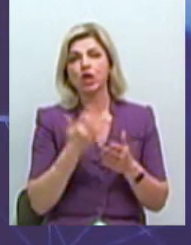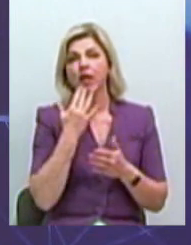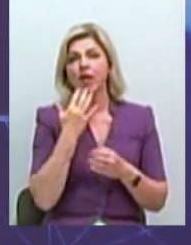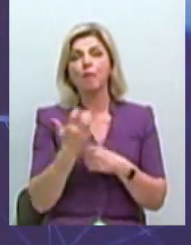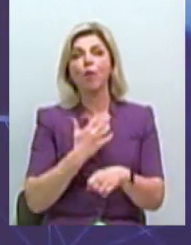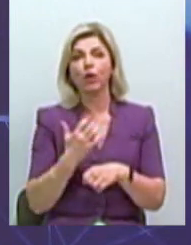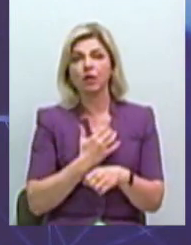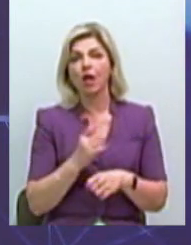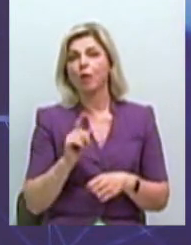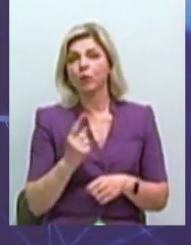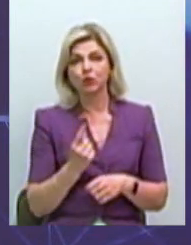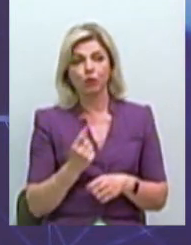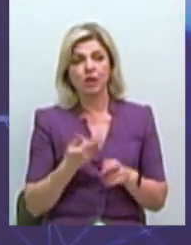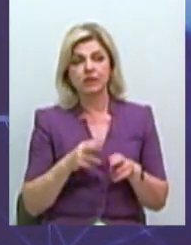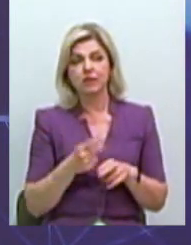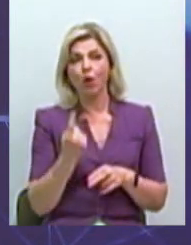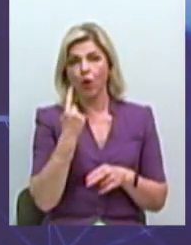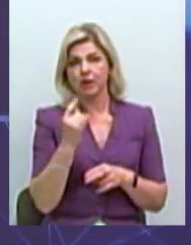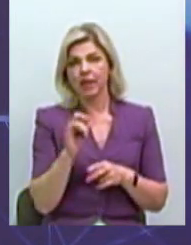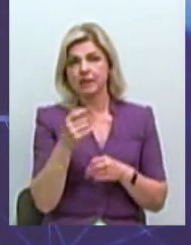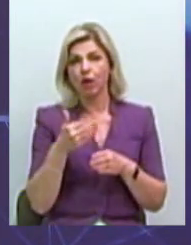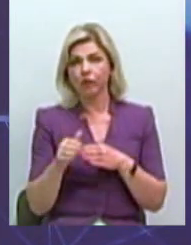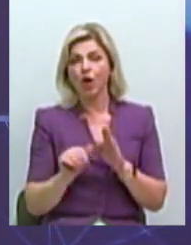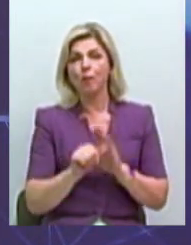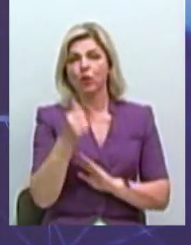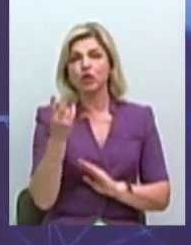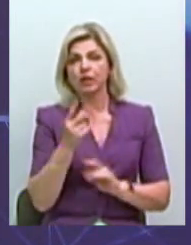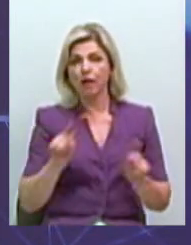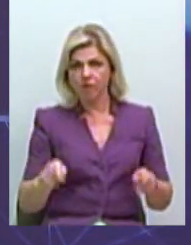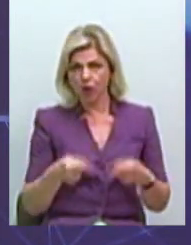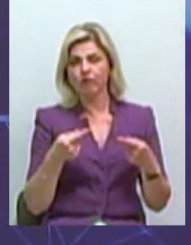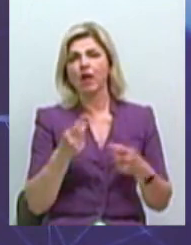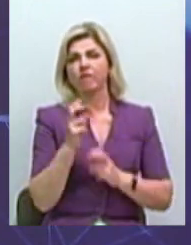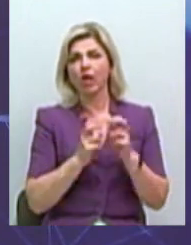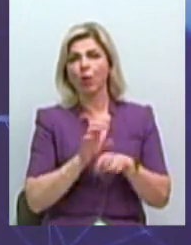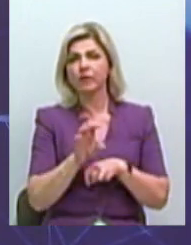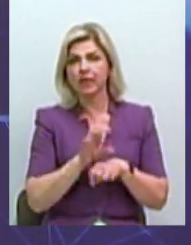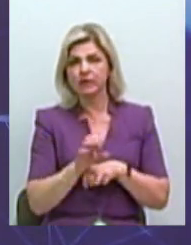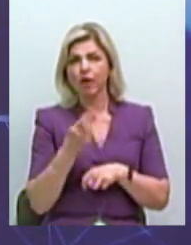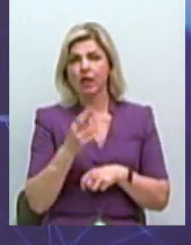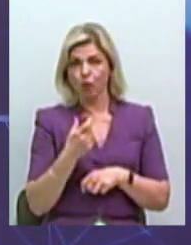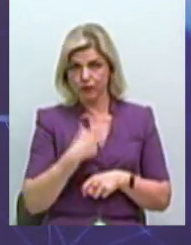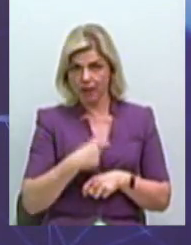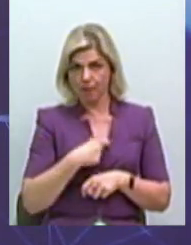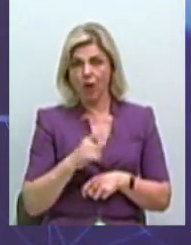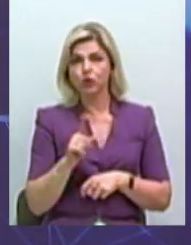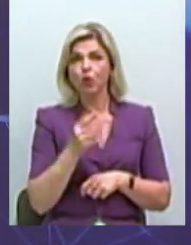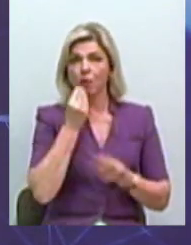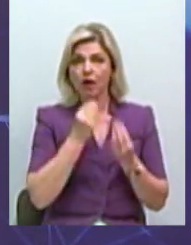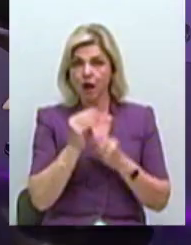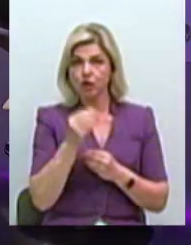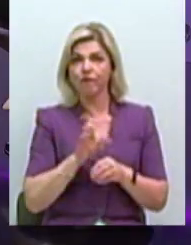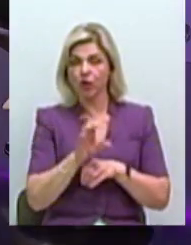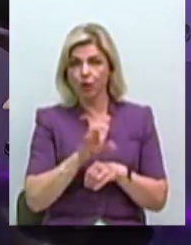Обмеження імпорту – це одна із складових. Спочатку потрібно відновити виробництво в себе, але для того, щоб гарно відновити виробництво, треба